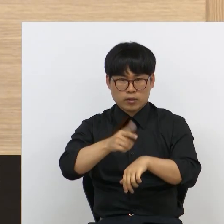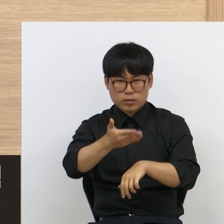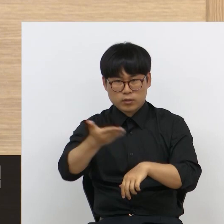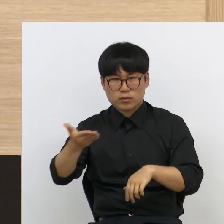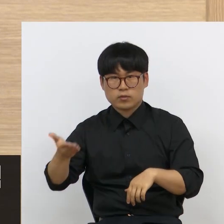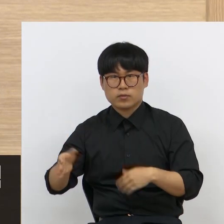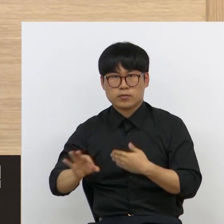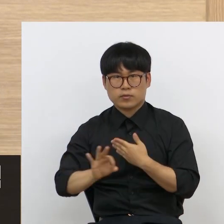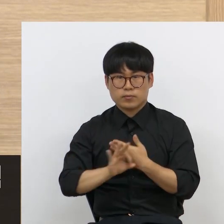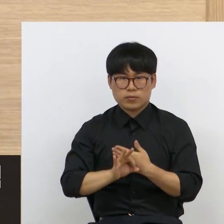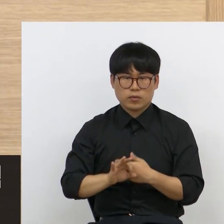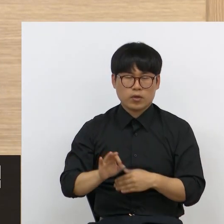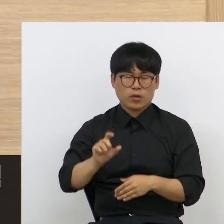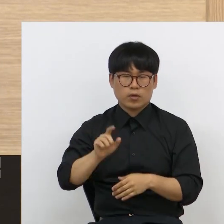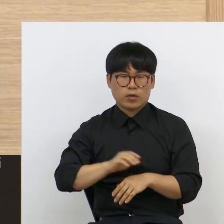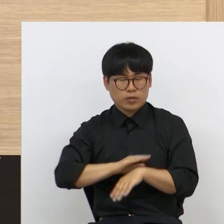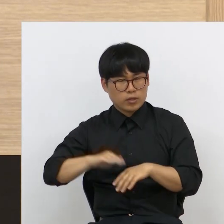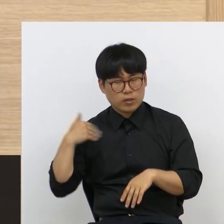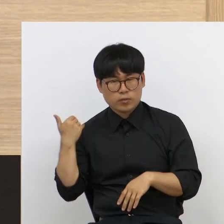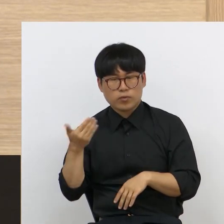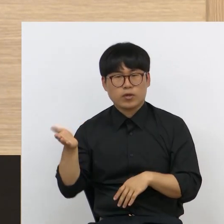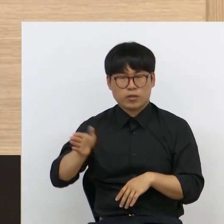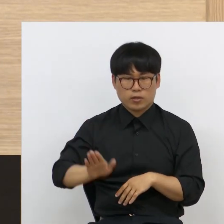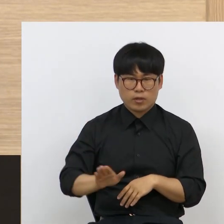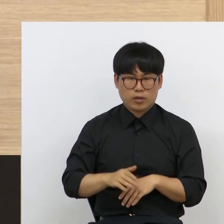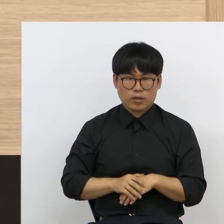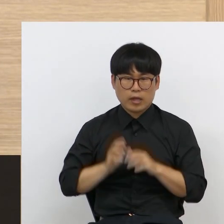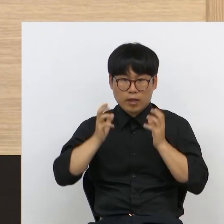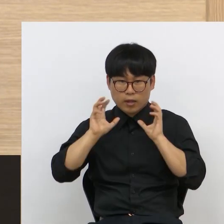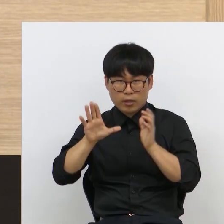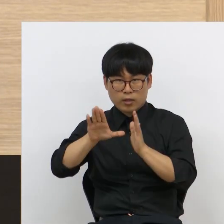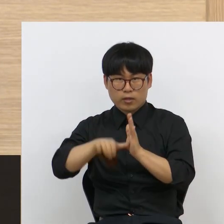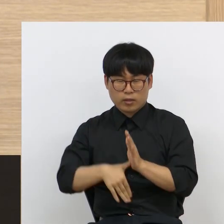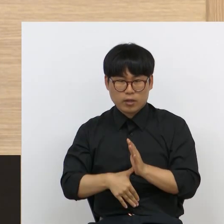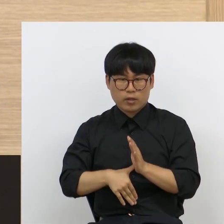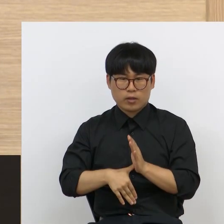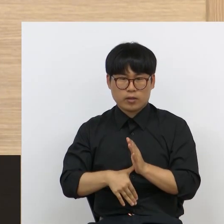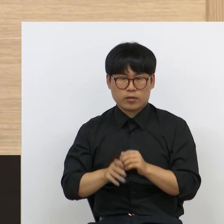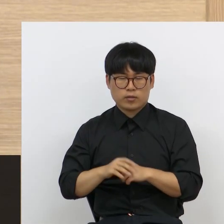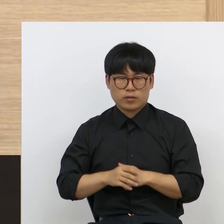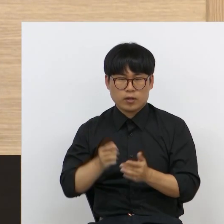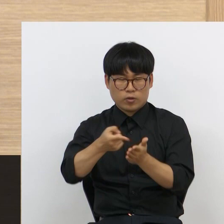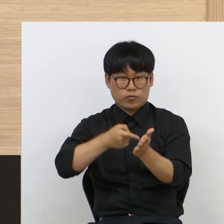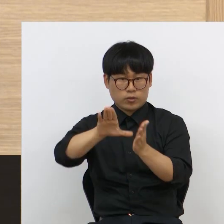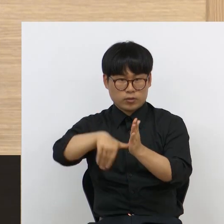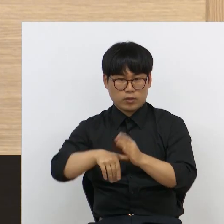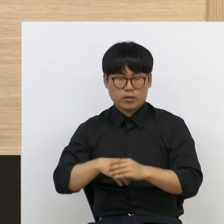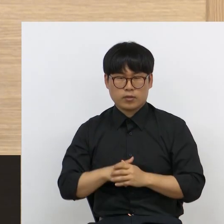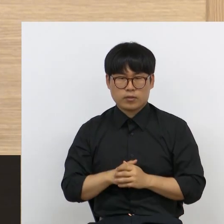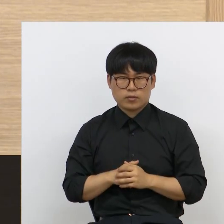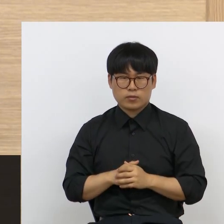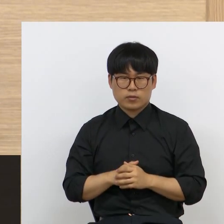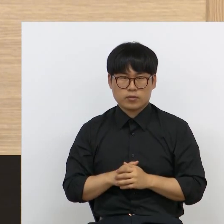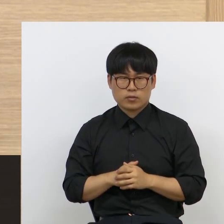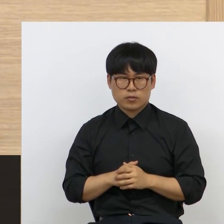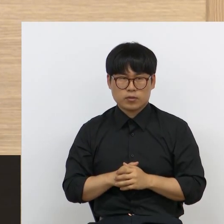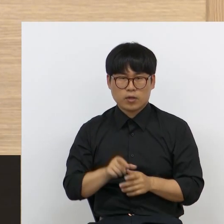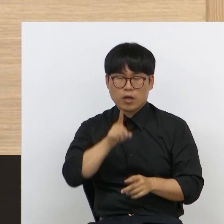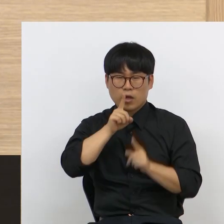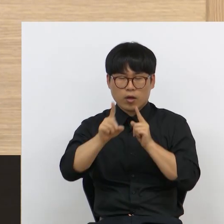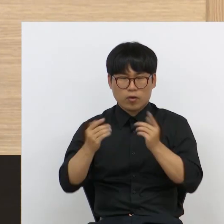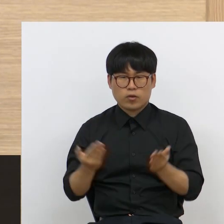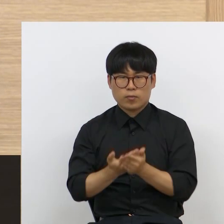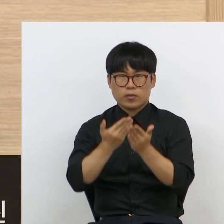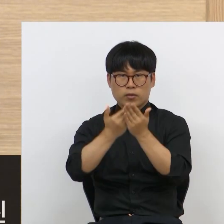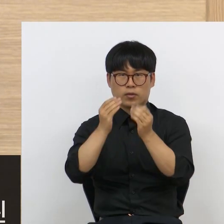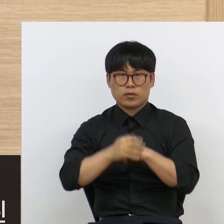이식형이 나올까? 그건 잘 모르겠습니다. 근데 소아한테 완전 이식형을 기다리면 아까 말씀드린 그 언어 발달의